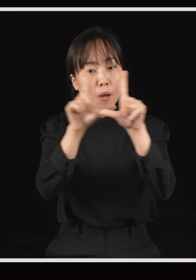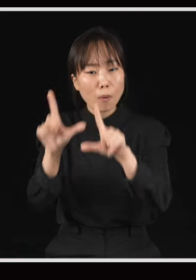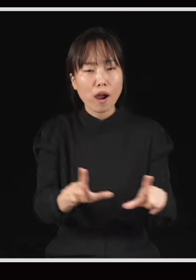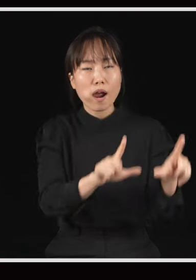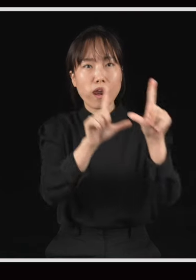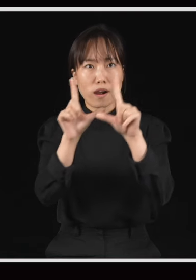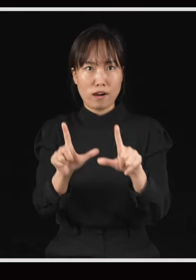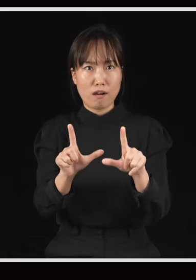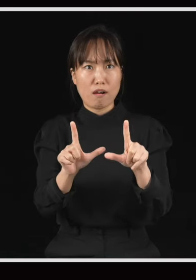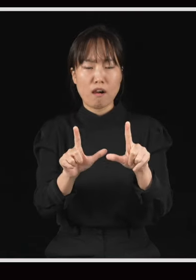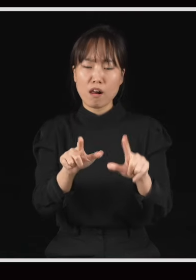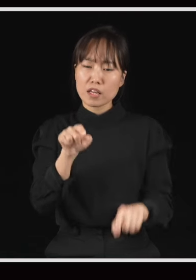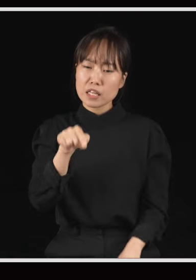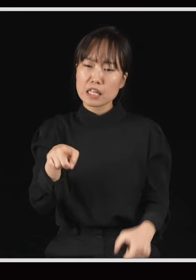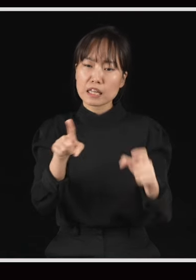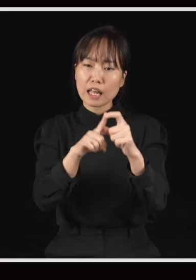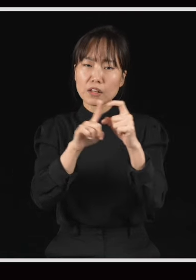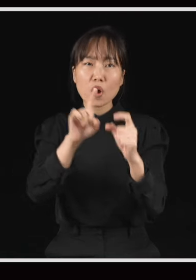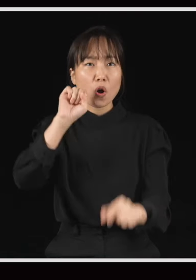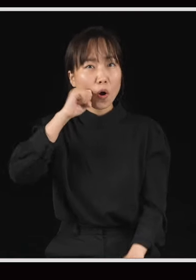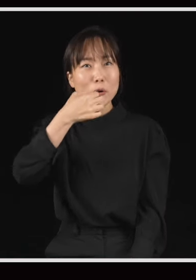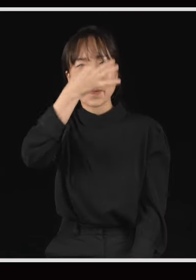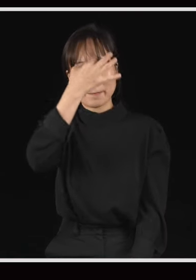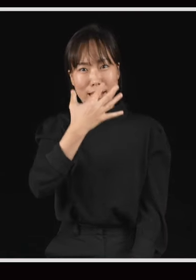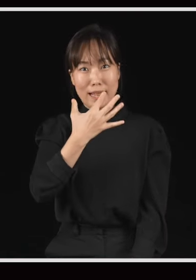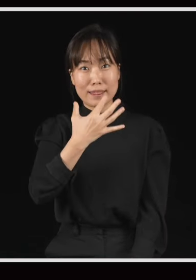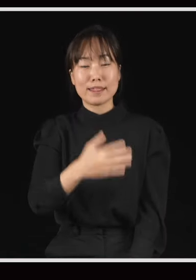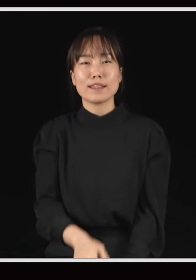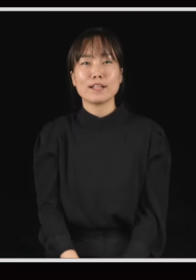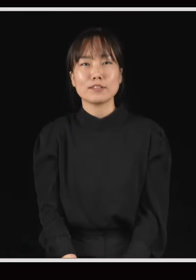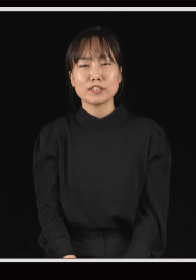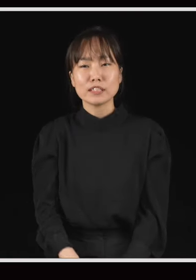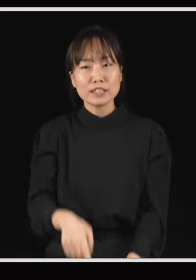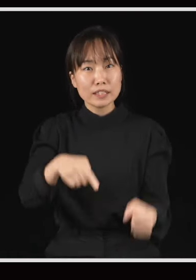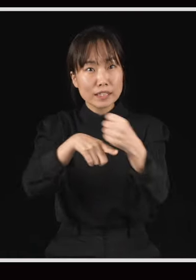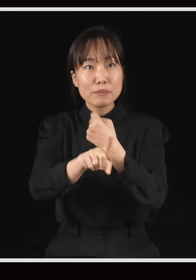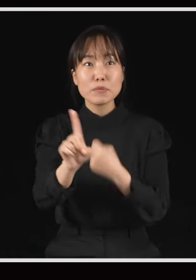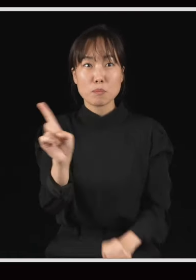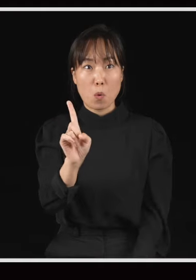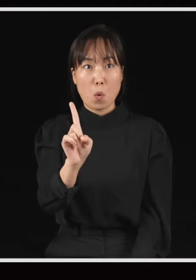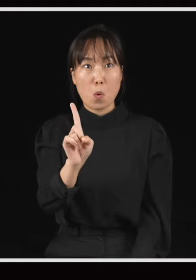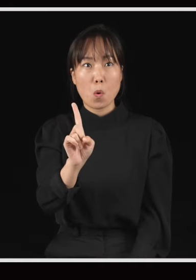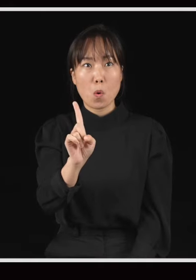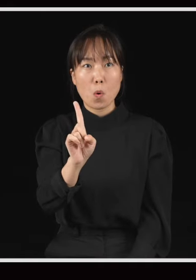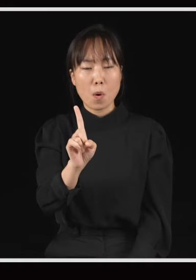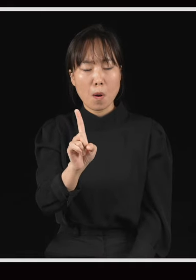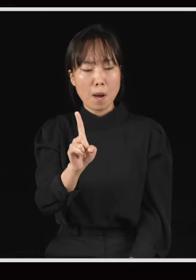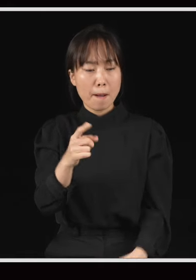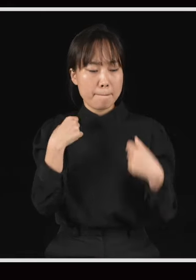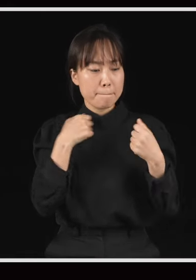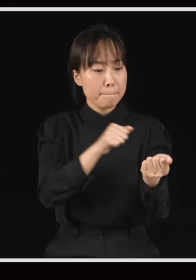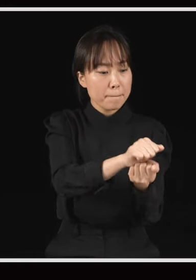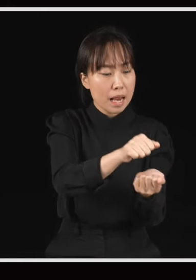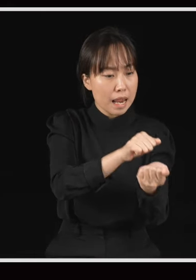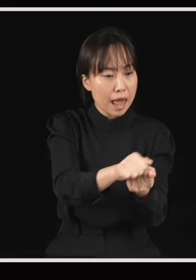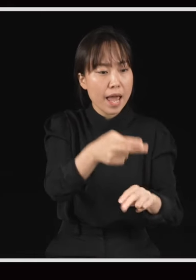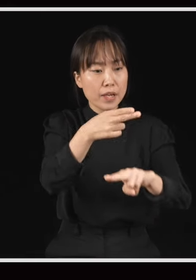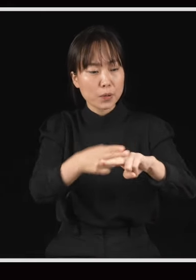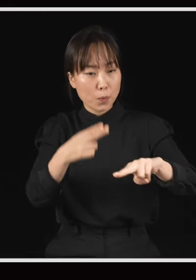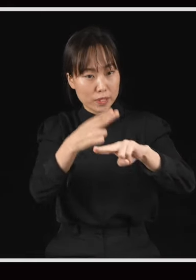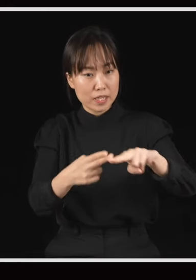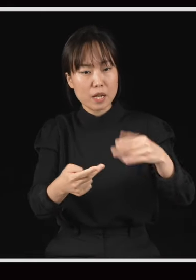일상생활 수행 능력이라고 하는 좀 어려운 단어라서 죄송한데요. 집에서 빨래를 하거나 취사를 하거나 또는